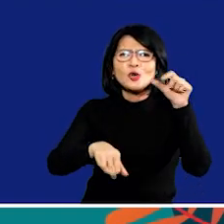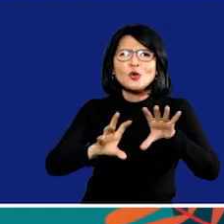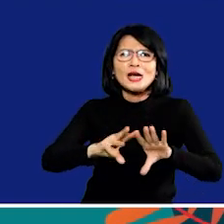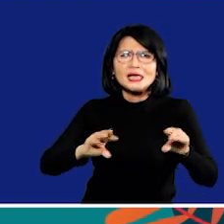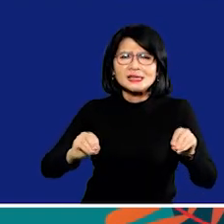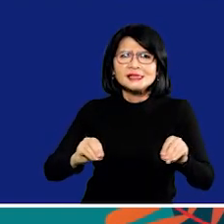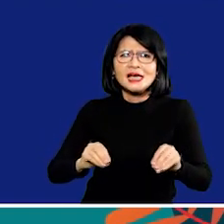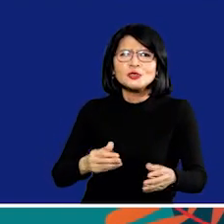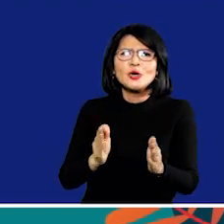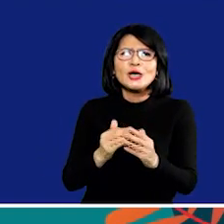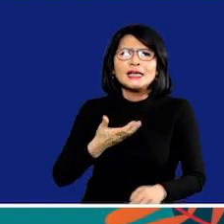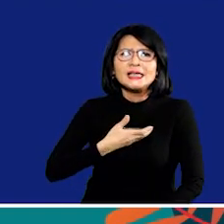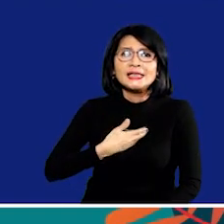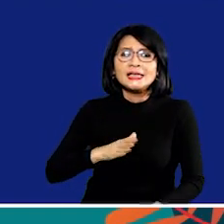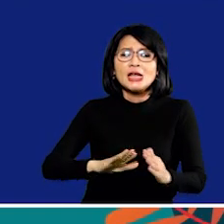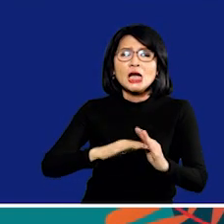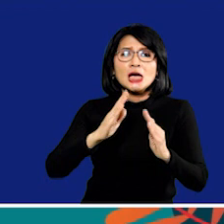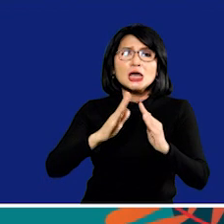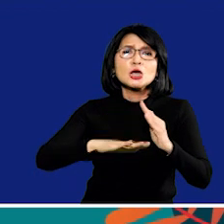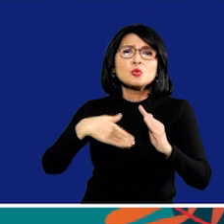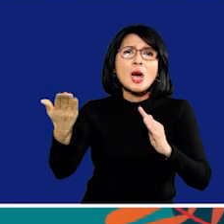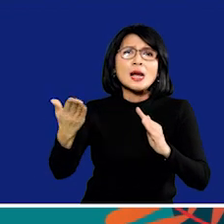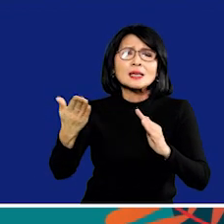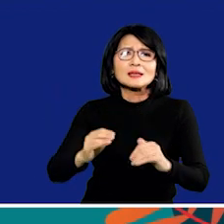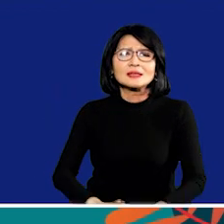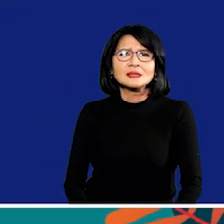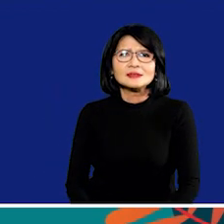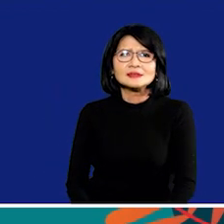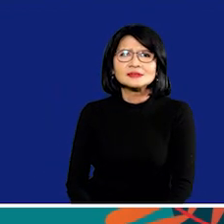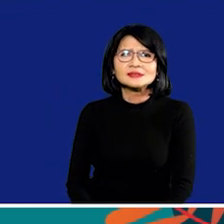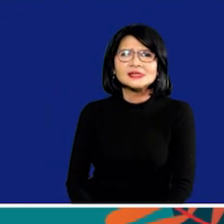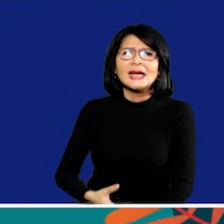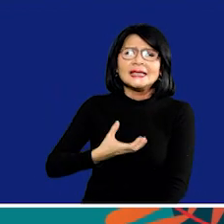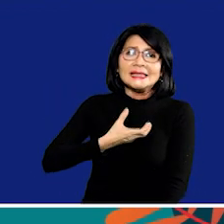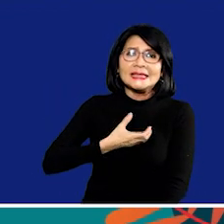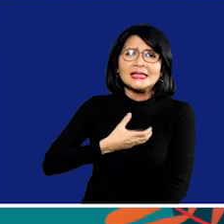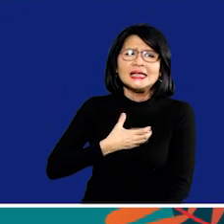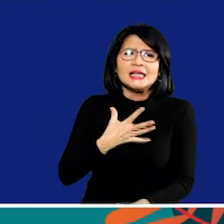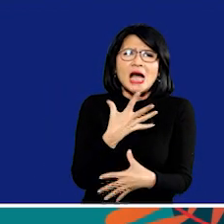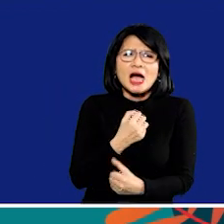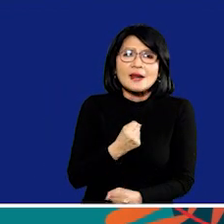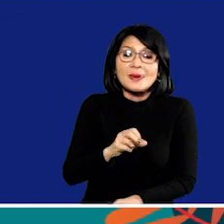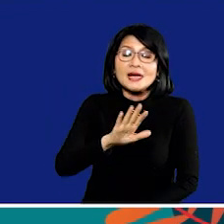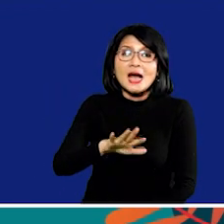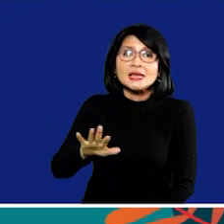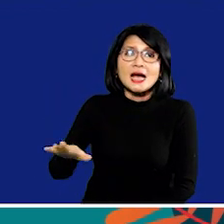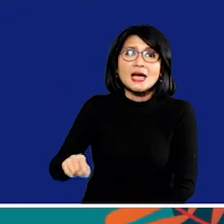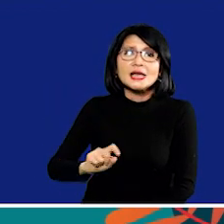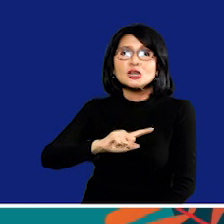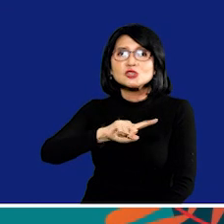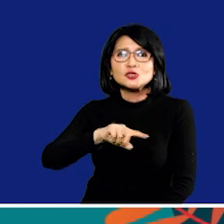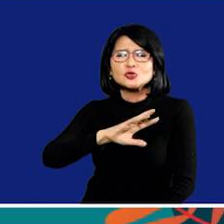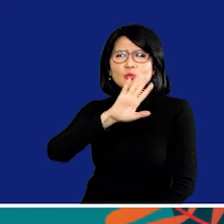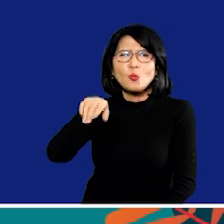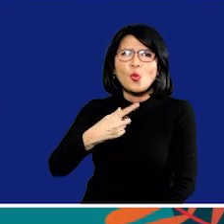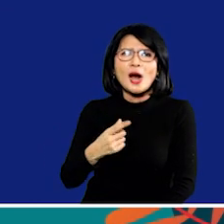orang yang bekerja juga kepengen keluar dari rumah. Gitu. Lagi kepengen juga, harapannya anak-anak semuanya udah